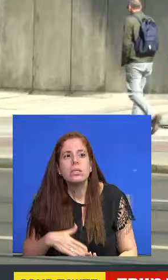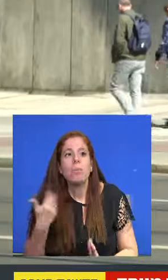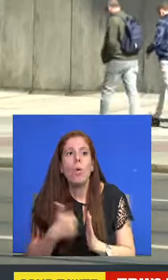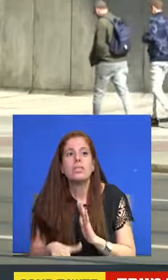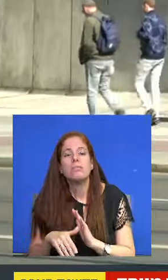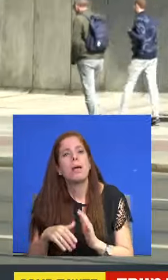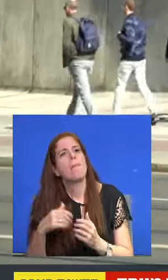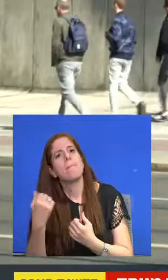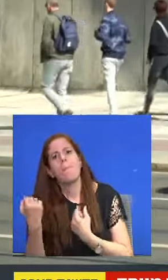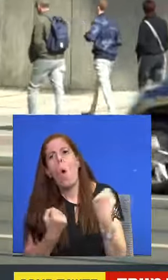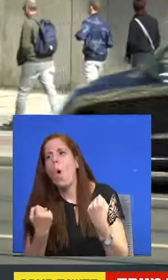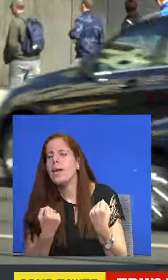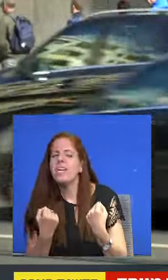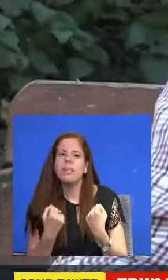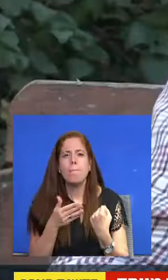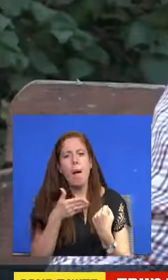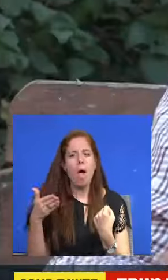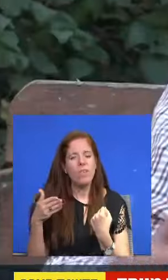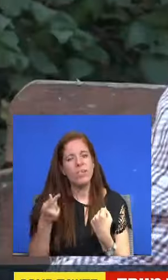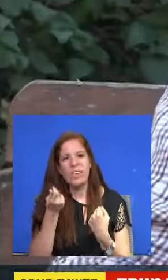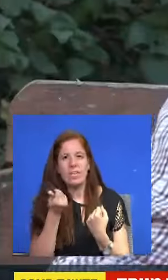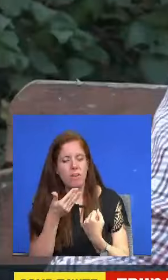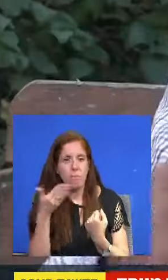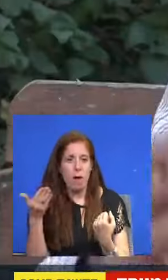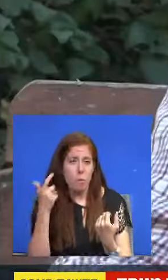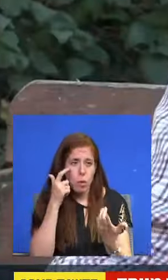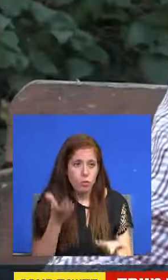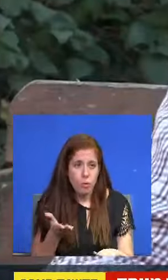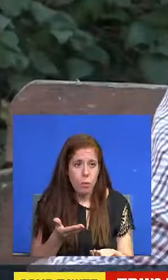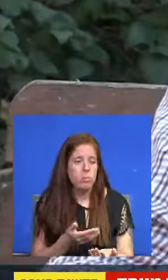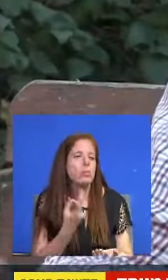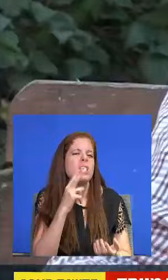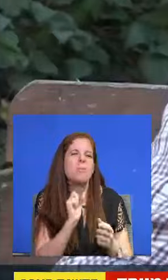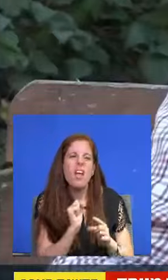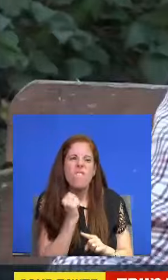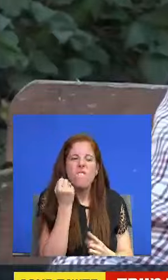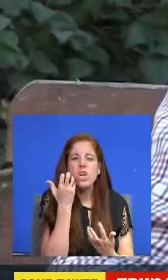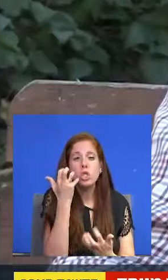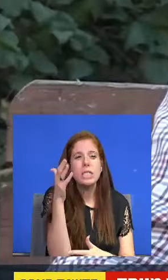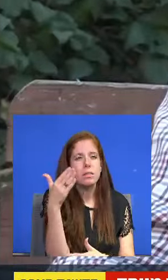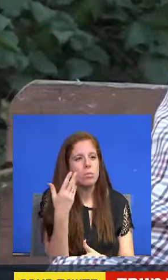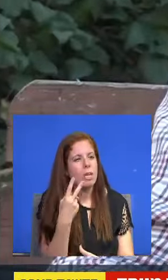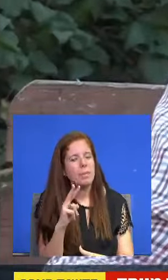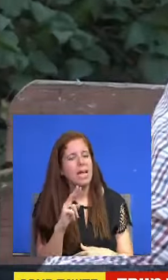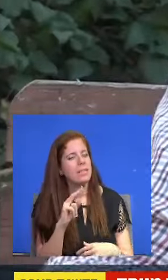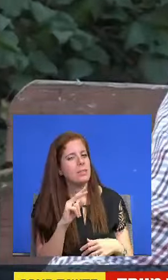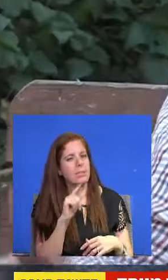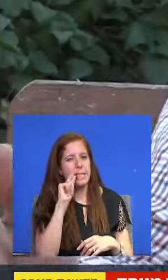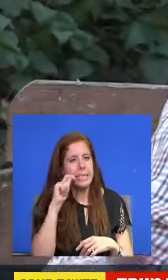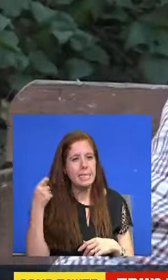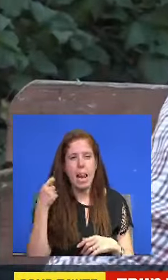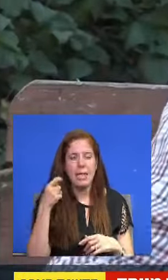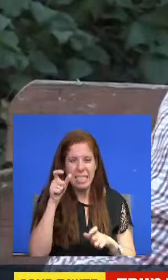סוג של אובדן כיוון ודרך. Dazu viel Faschismus, zu viel Stalinismus. Und die